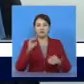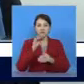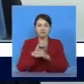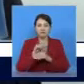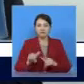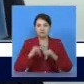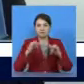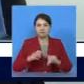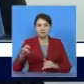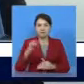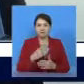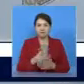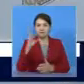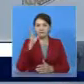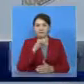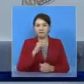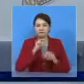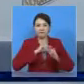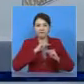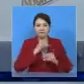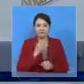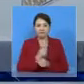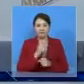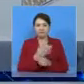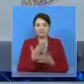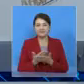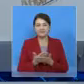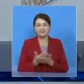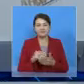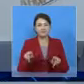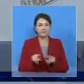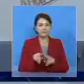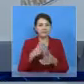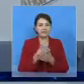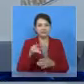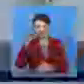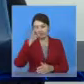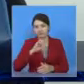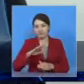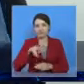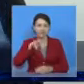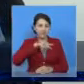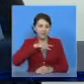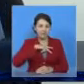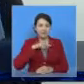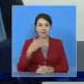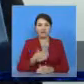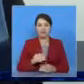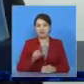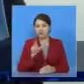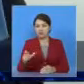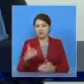в развитие региона и вашу успешную трудовую деятельность. Оценкой этому являются государственные награды и признание